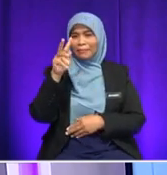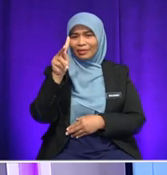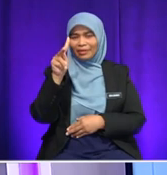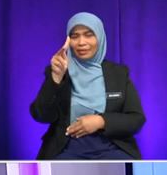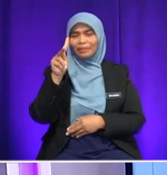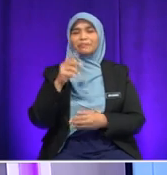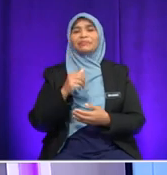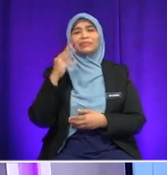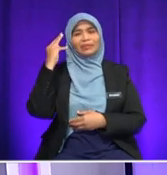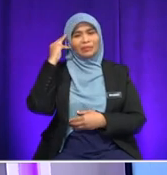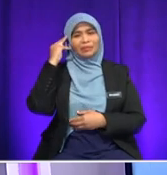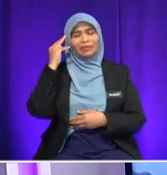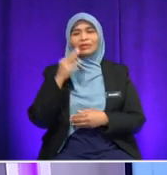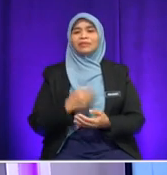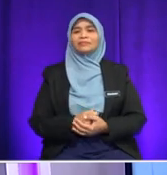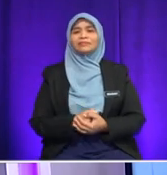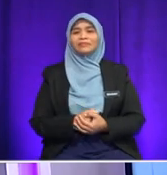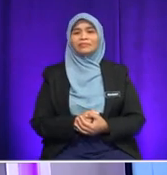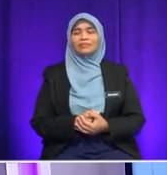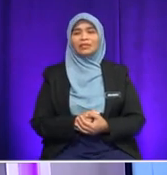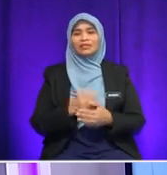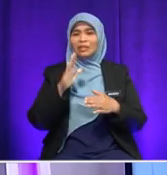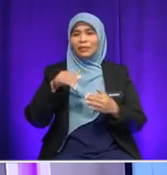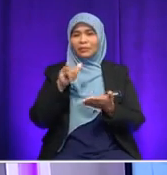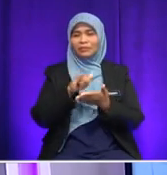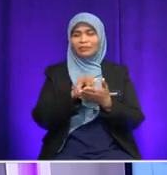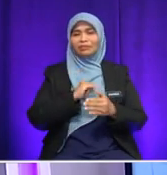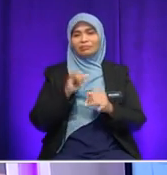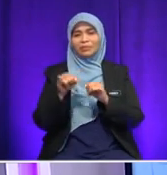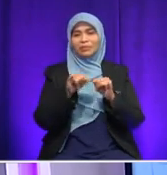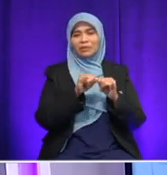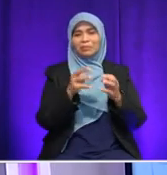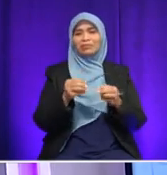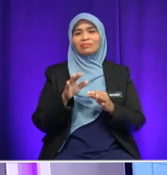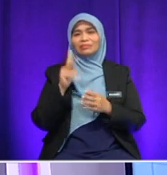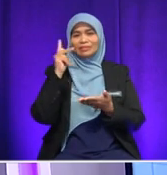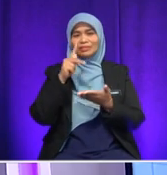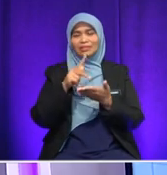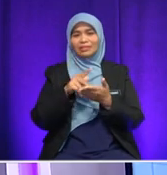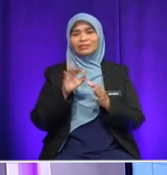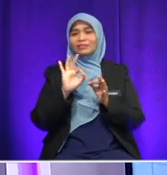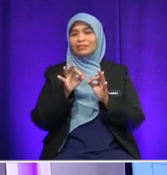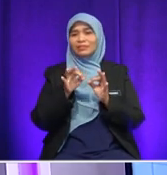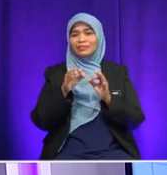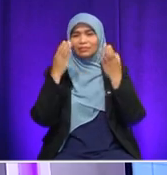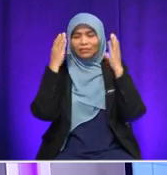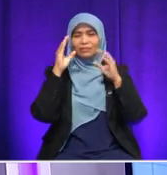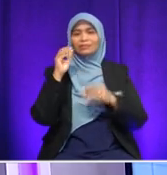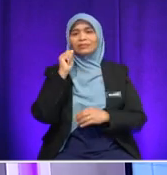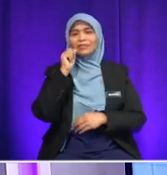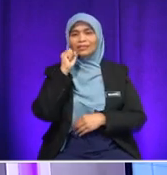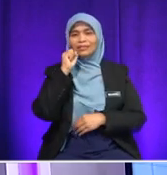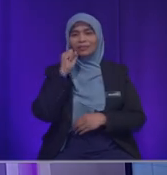kesusasteraan Melayu Komunikatif. Tapi sebelum itu, saya juga ingin perkenalkan jurubahasa isyarat kita, Cikgu Nur